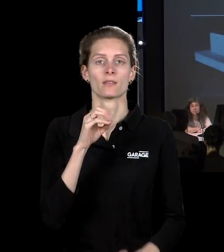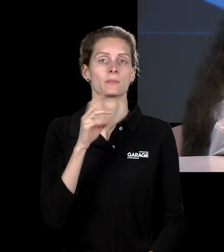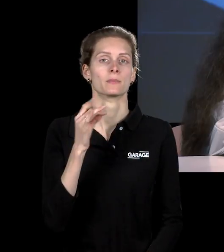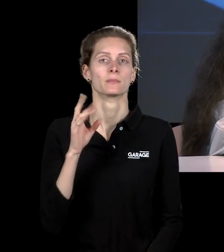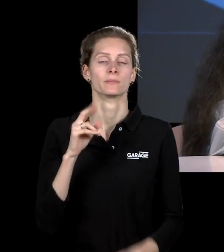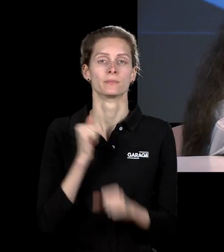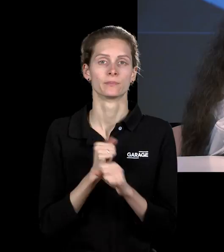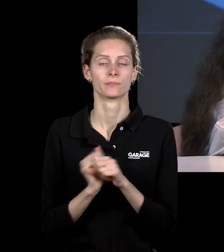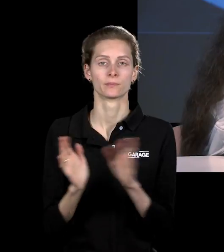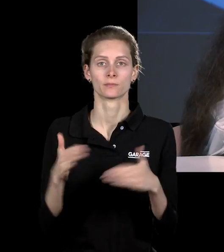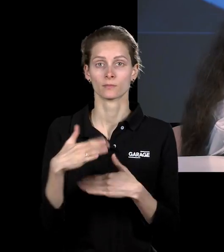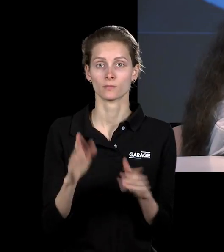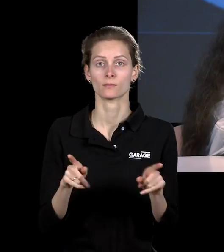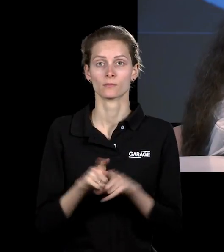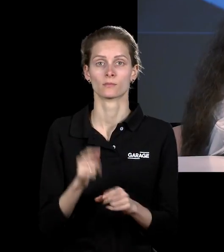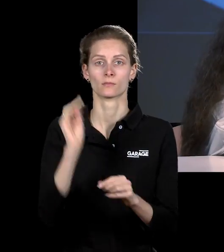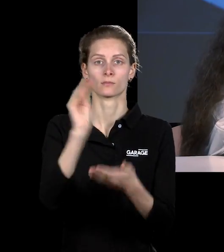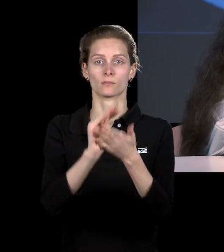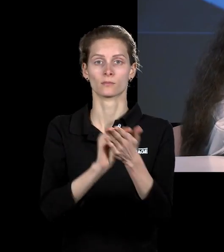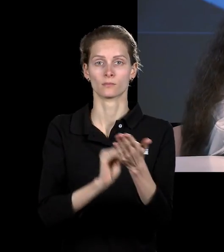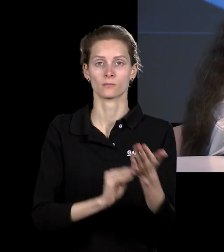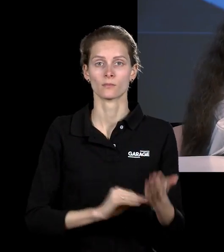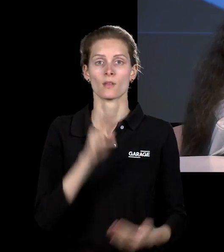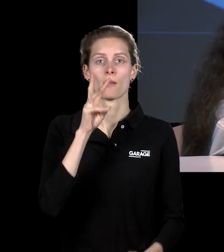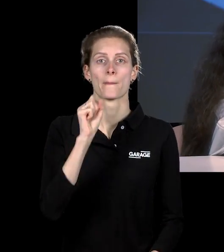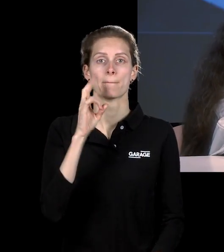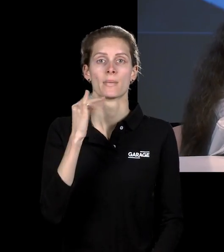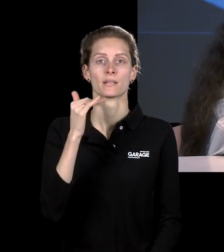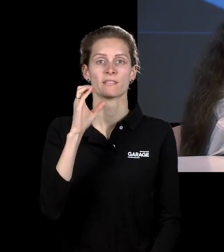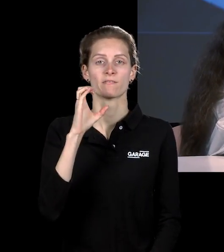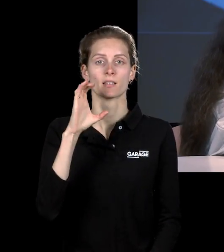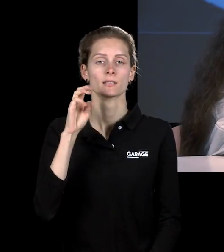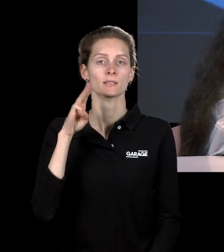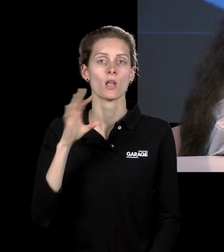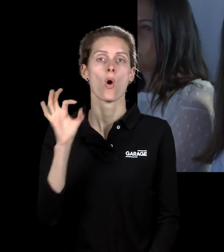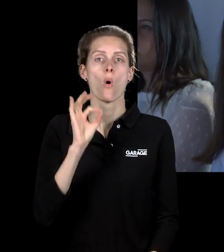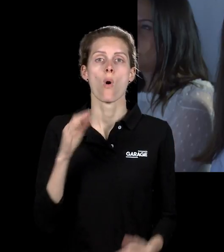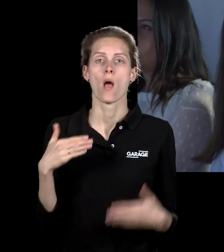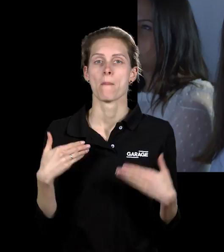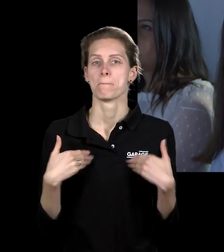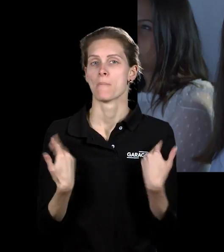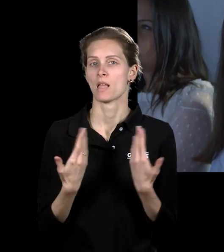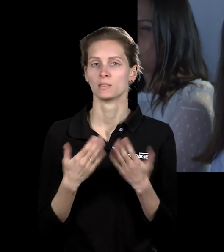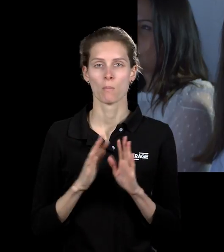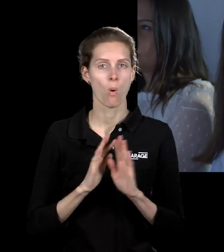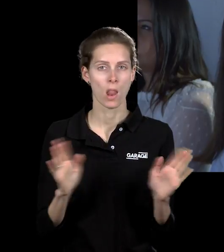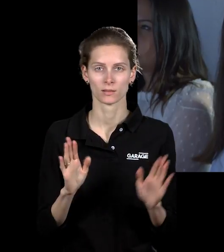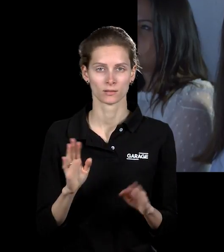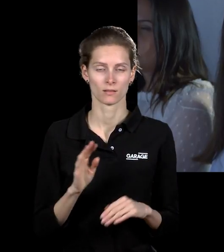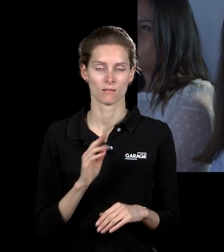это произведение, он пишет манифест «Бесполезно о бесполезной работе», где он говорит, что бесполезная работа является